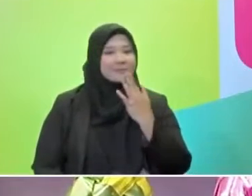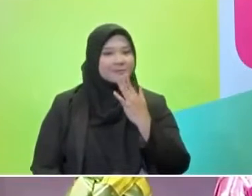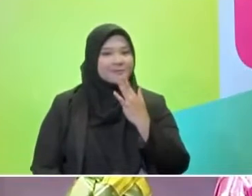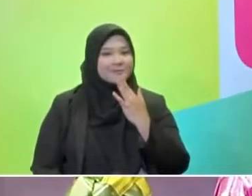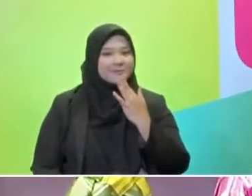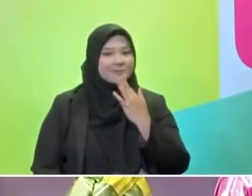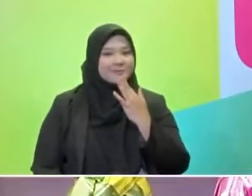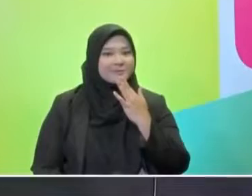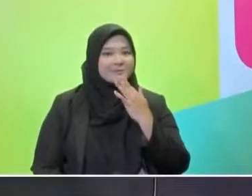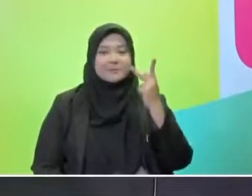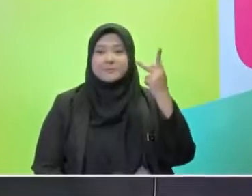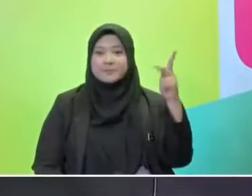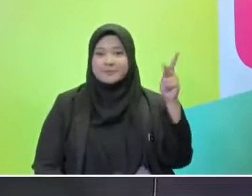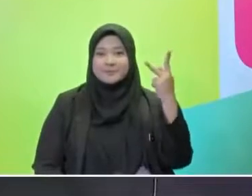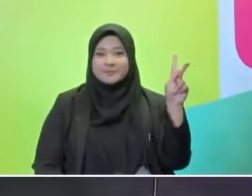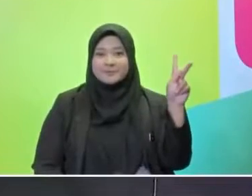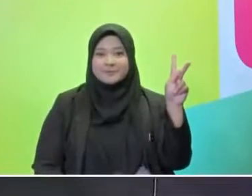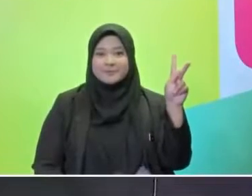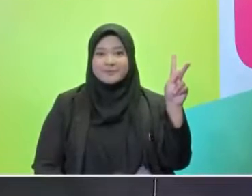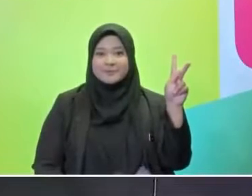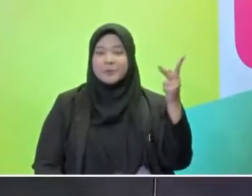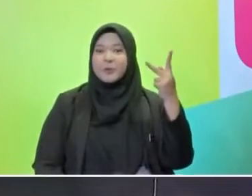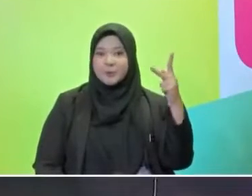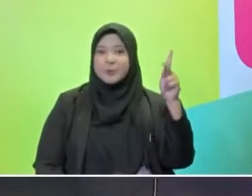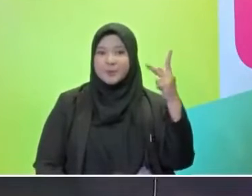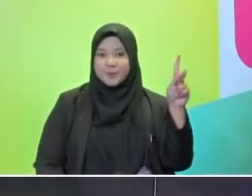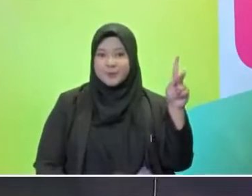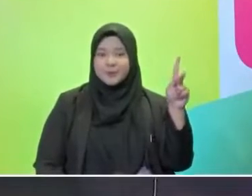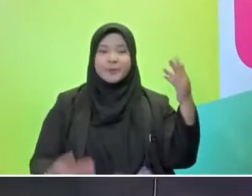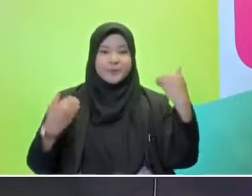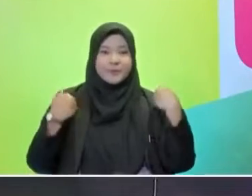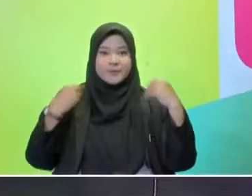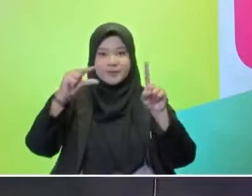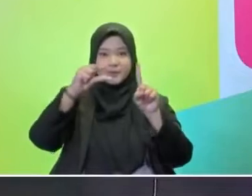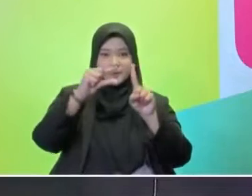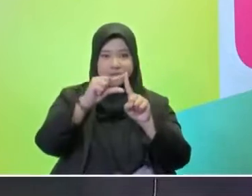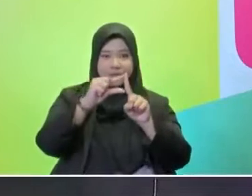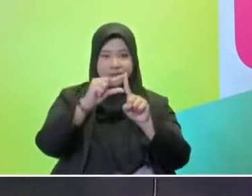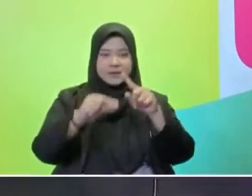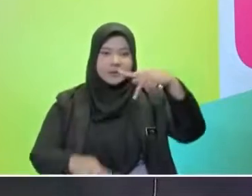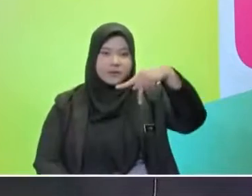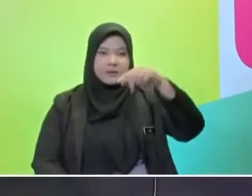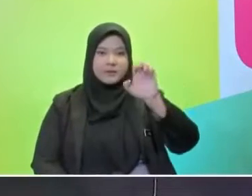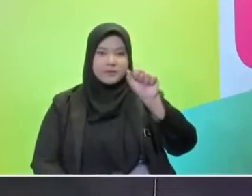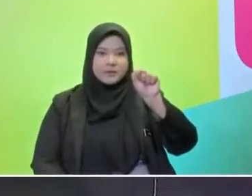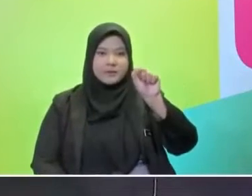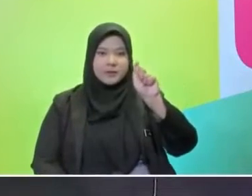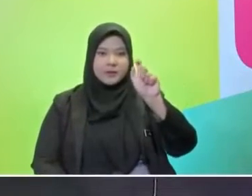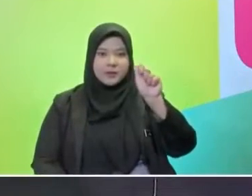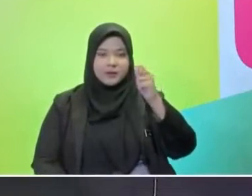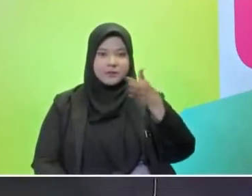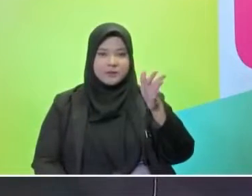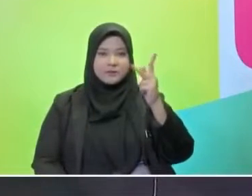tu, Nisa? Nampak tak? Pesta Keamatan. Cuba Nisa cari mana